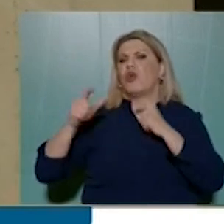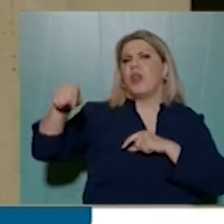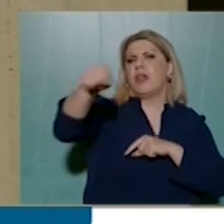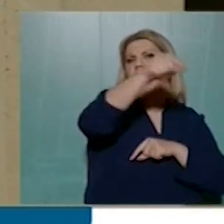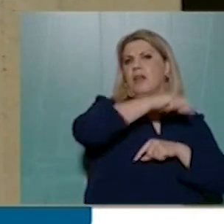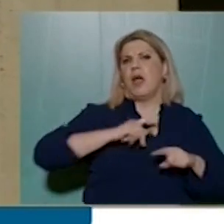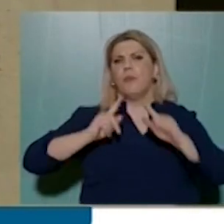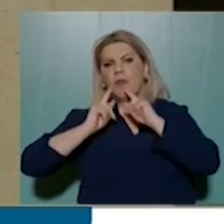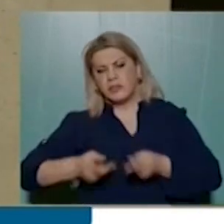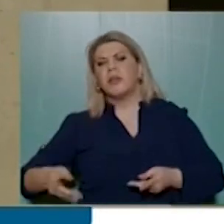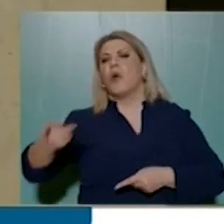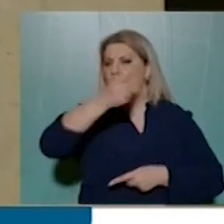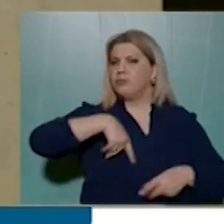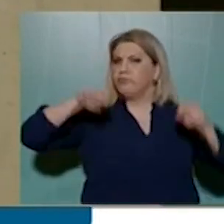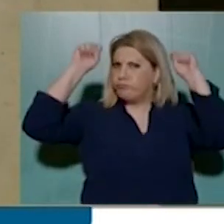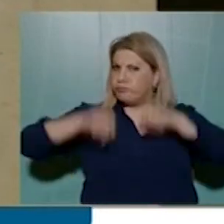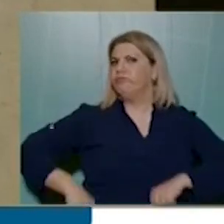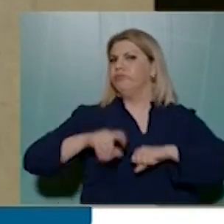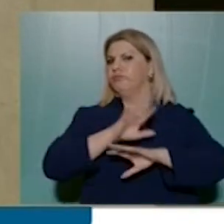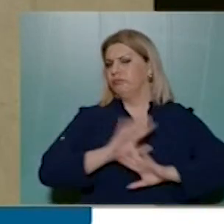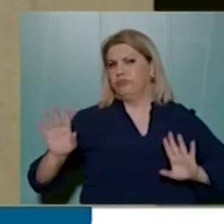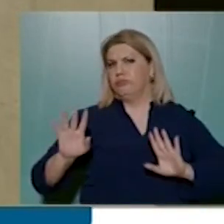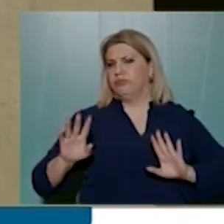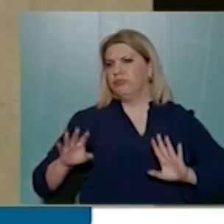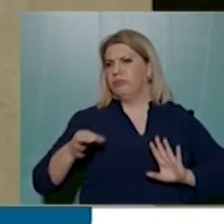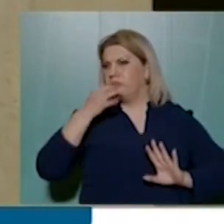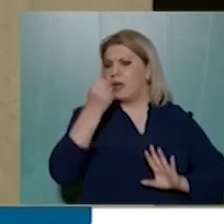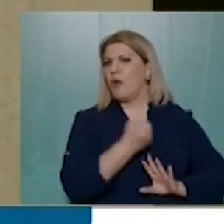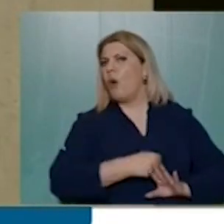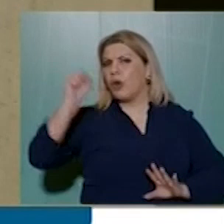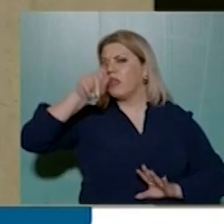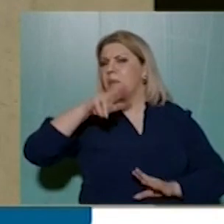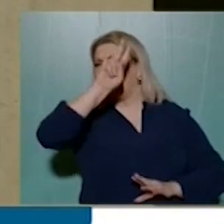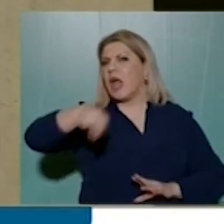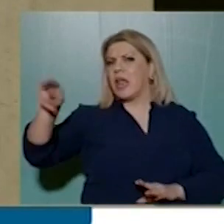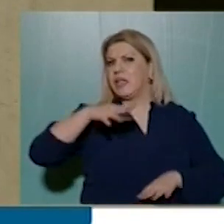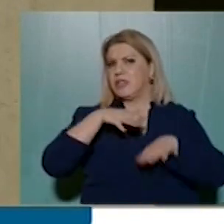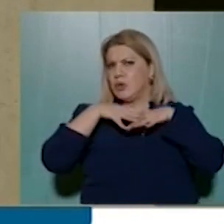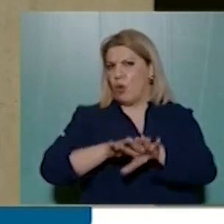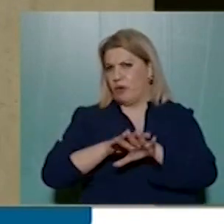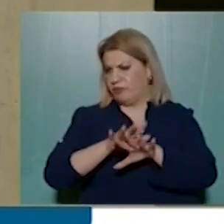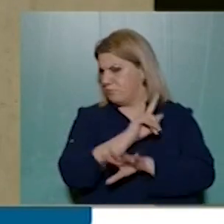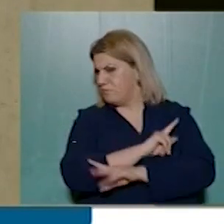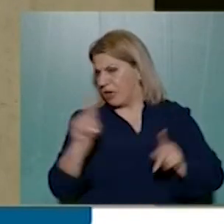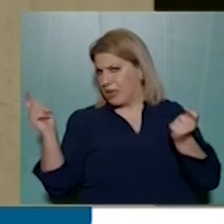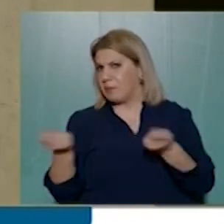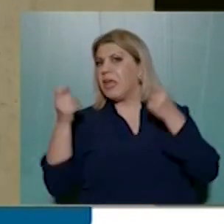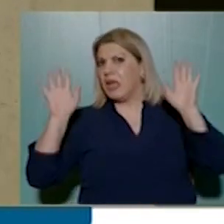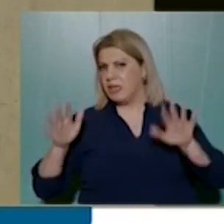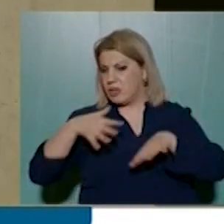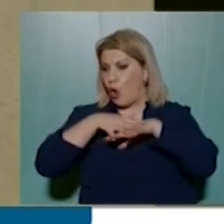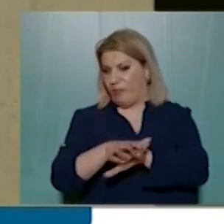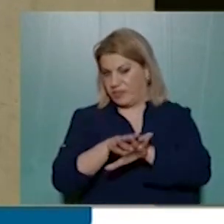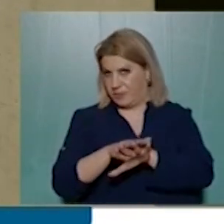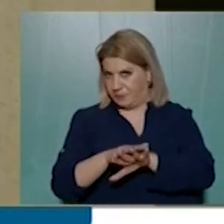σχολεία και αποφασίσαμε ομόφωνα στο να γνωμοδοτήσουν αντίθετα στην κατάργηση συγχώνευση των συγκεκριμένων σχολείων αλλά